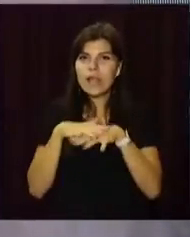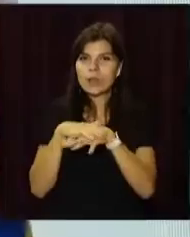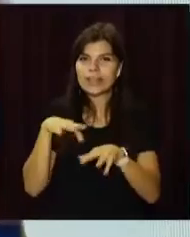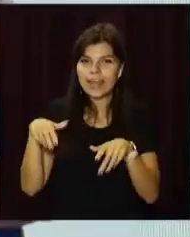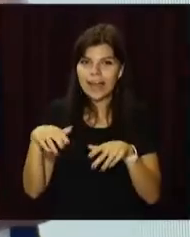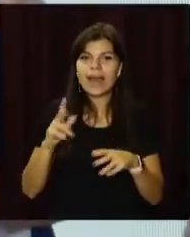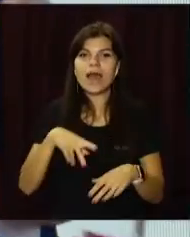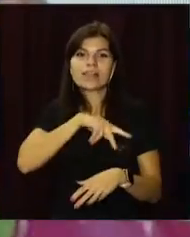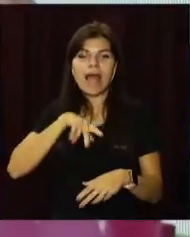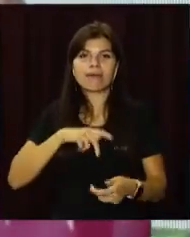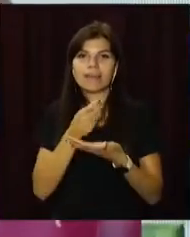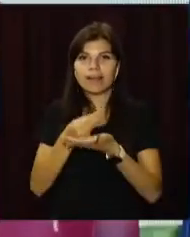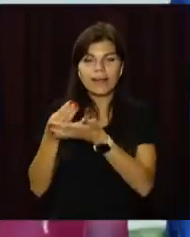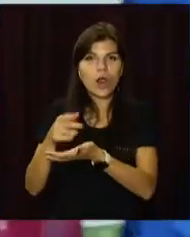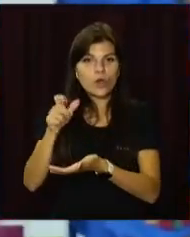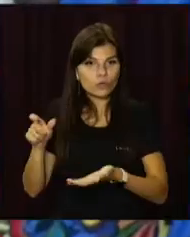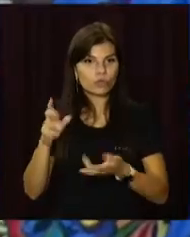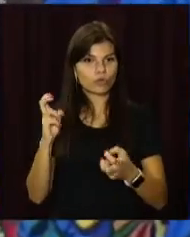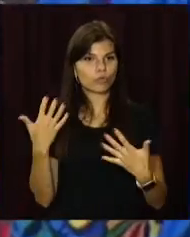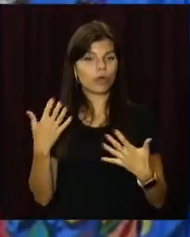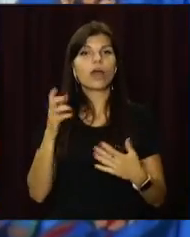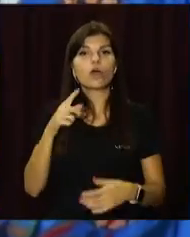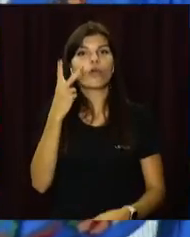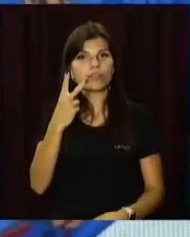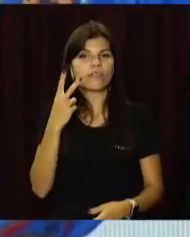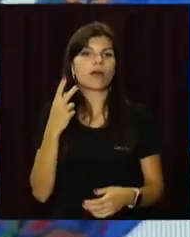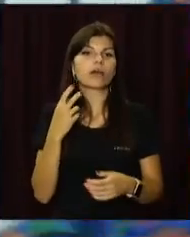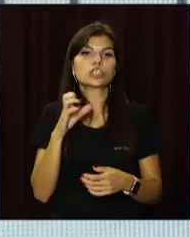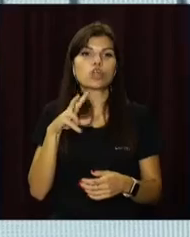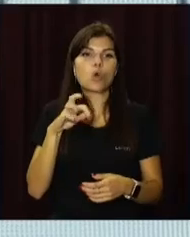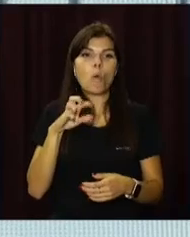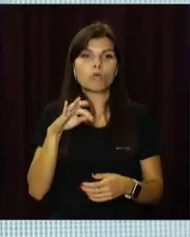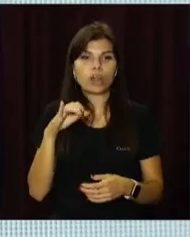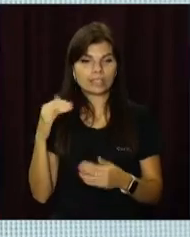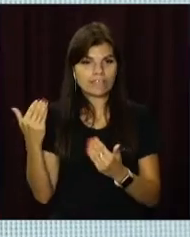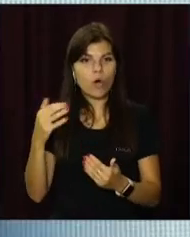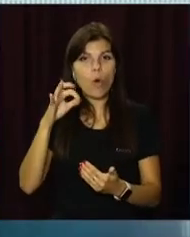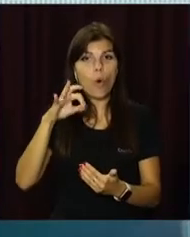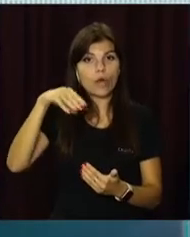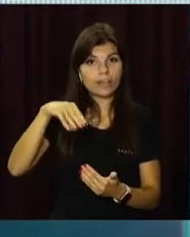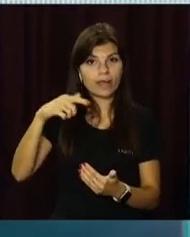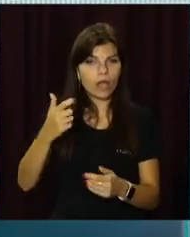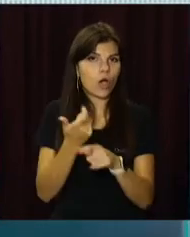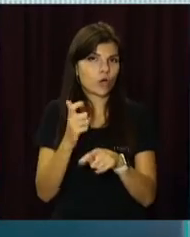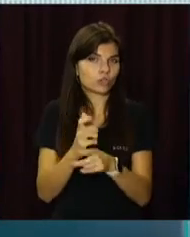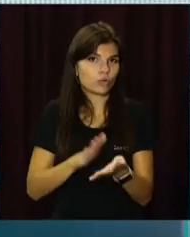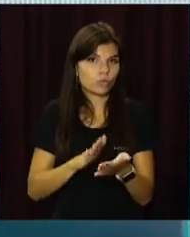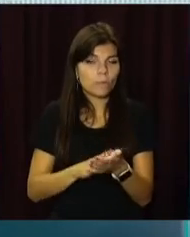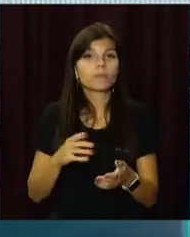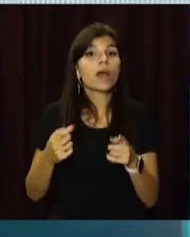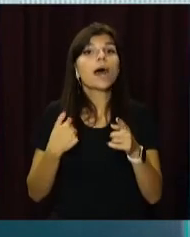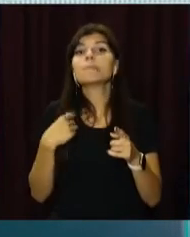ентузіастів нагородили грамотами та подарунками. Відзначили й двох почесних громадянок Слобожанської ОТГ. Ми за те, щоб громада